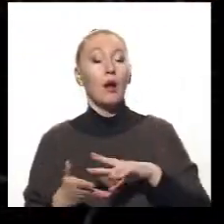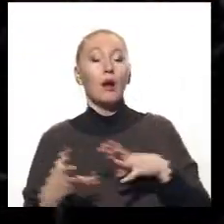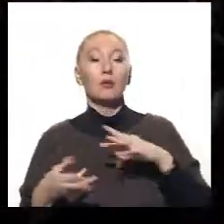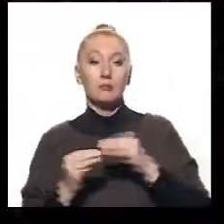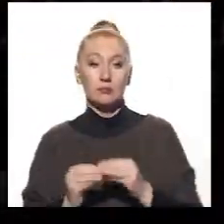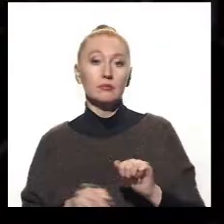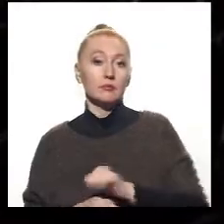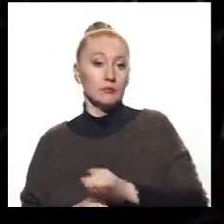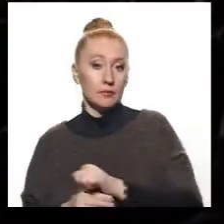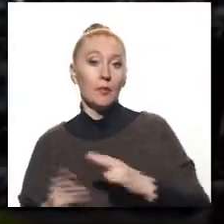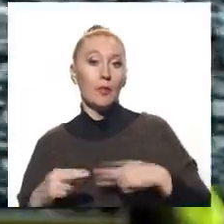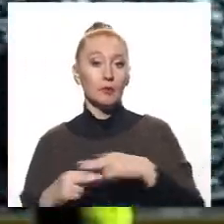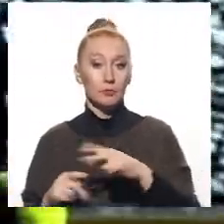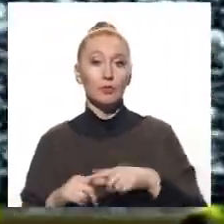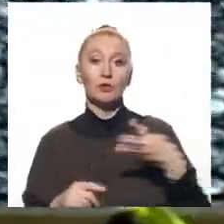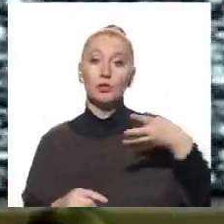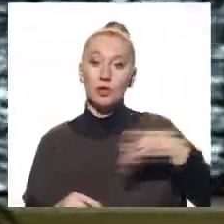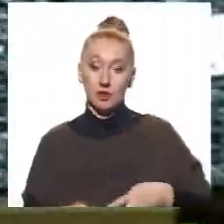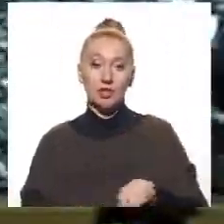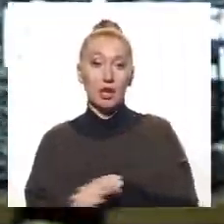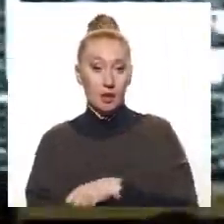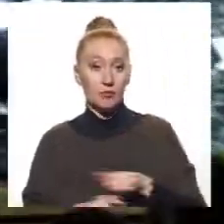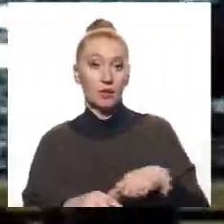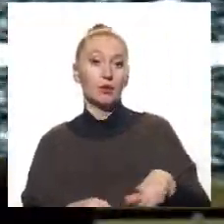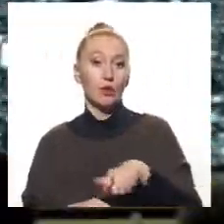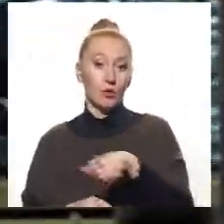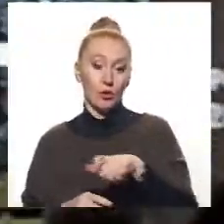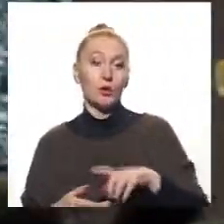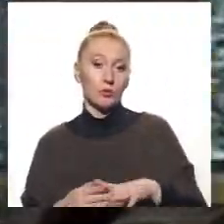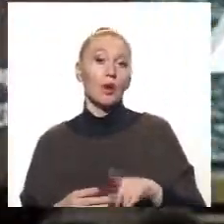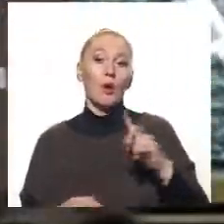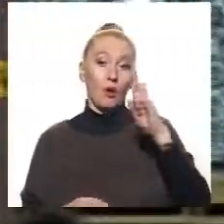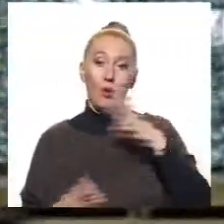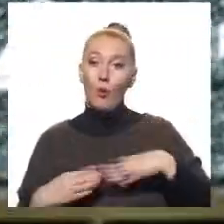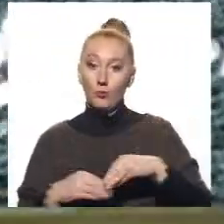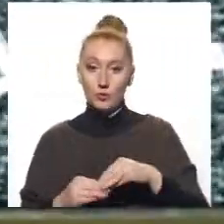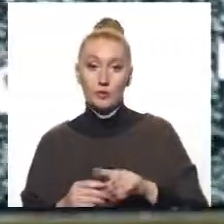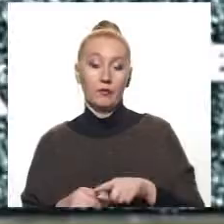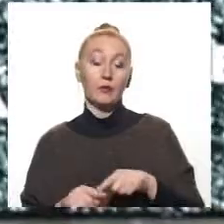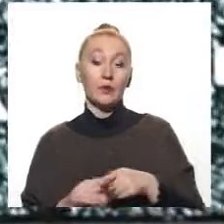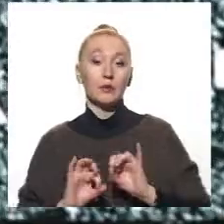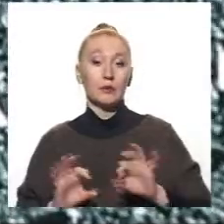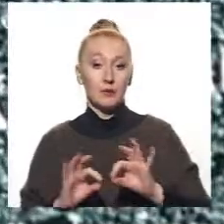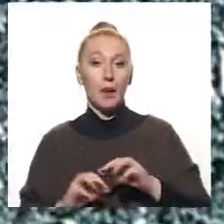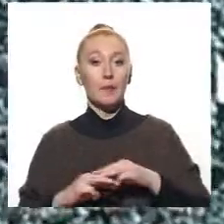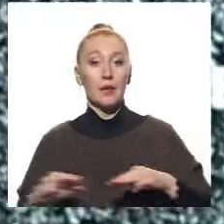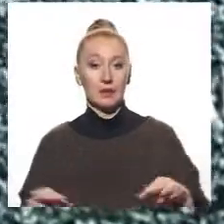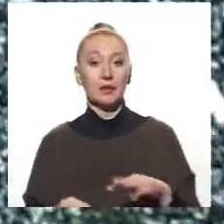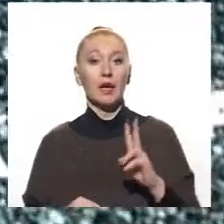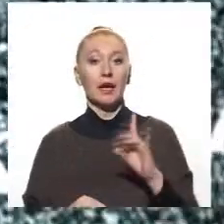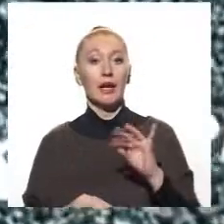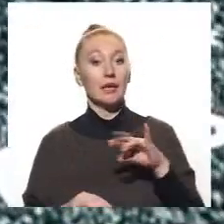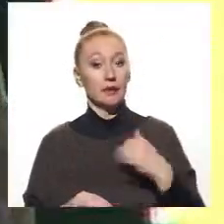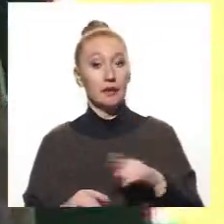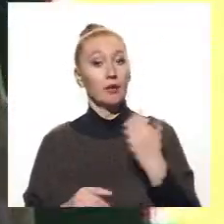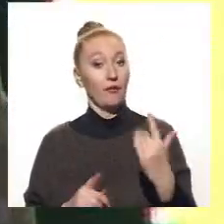планують реконструювати і побудувати 4 тисячі кілометрів доріг загальнодержавного значення, розповів міністр інфраструктури Владислав Криклій. За